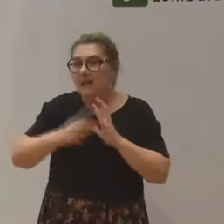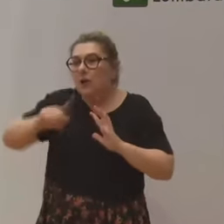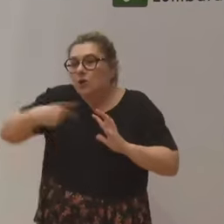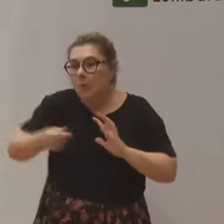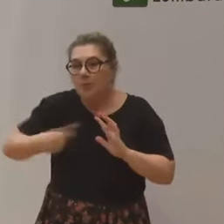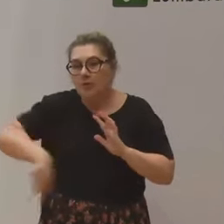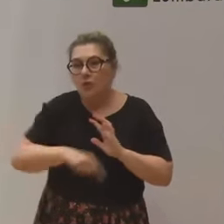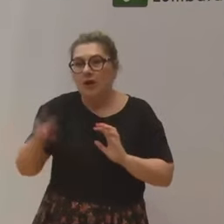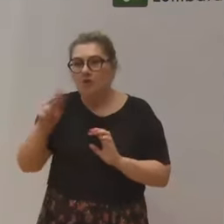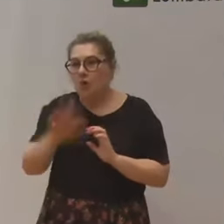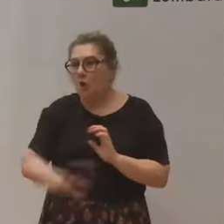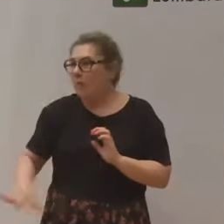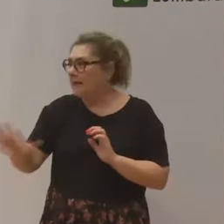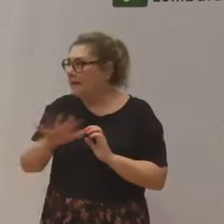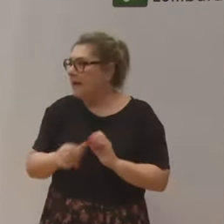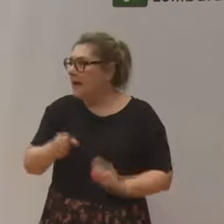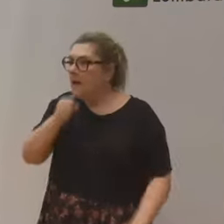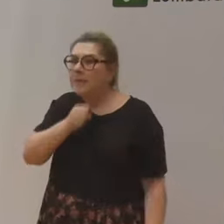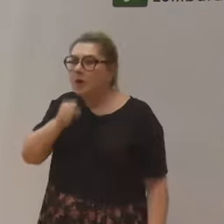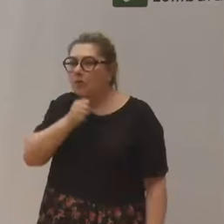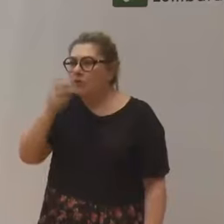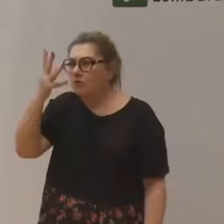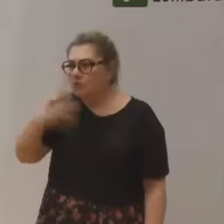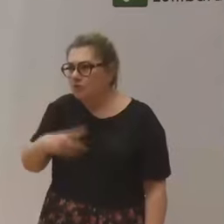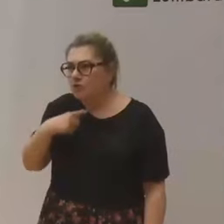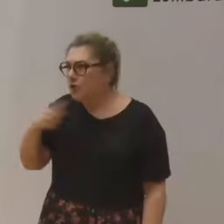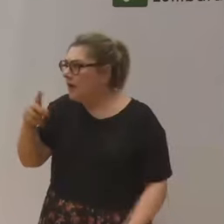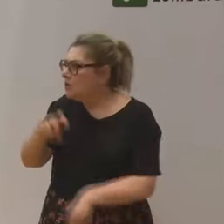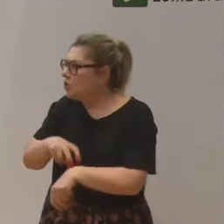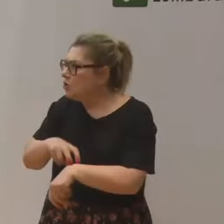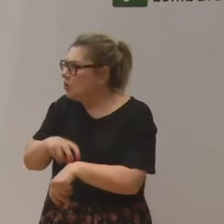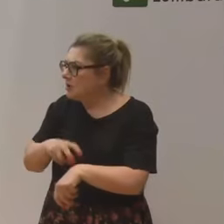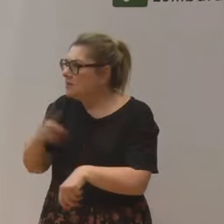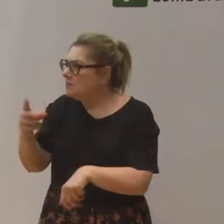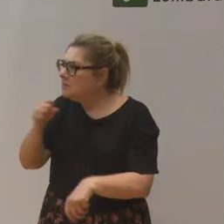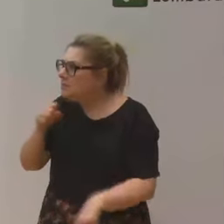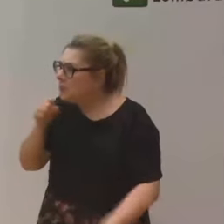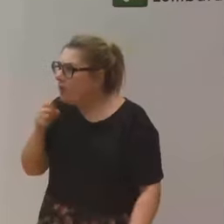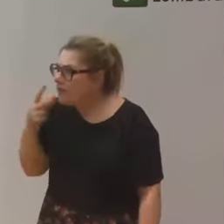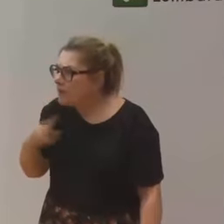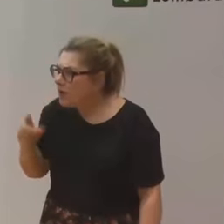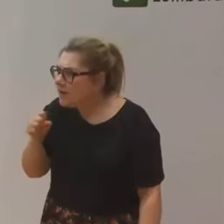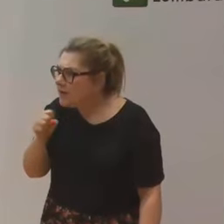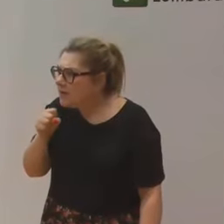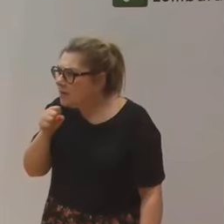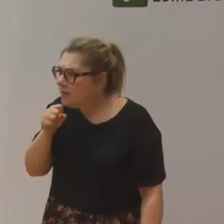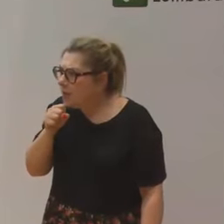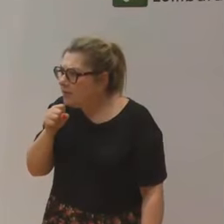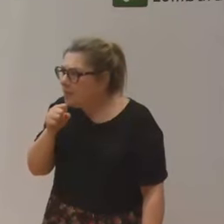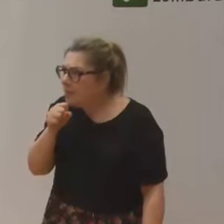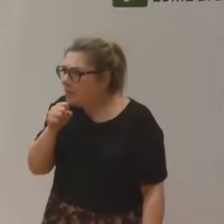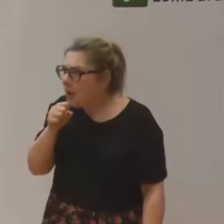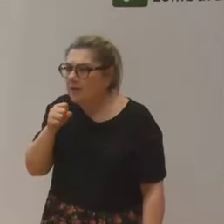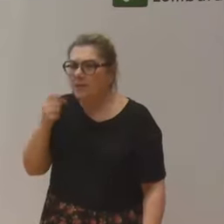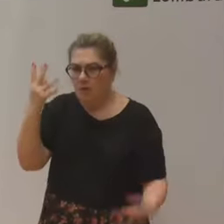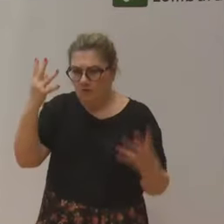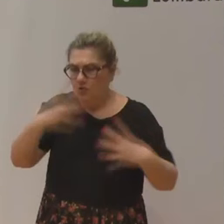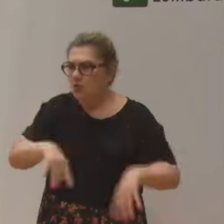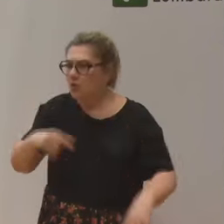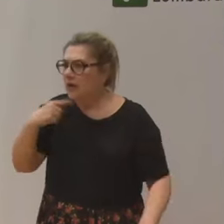noi. Allora, quel microfono forse funziona, dottor Gillini? Provi a vedere. Guardi, quello è pronto. Ecco, quello